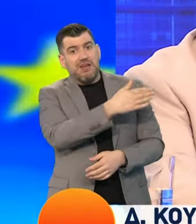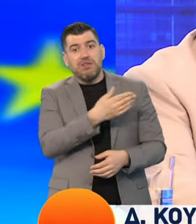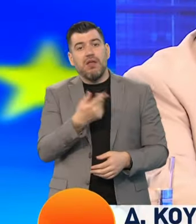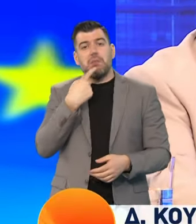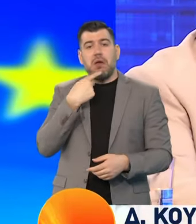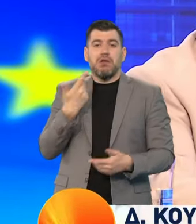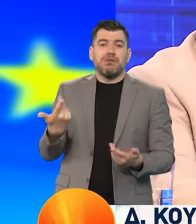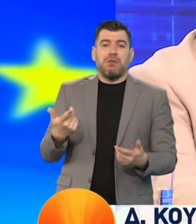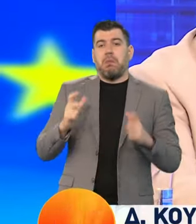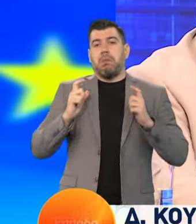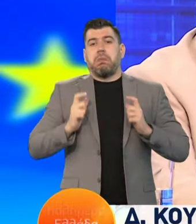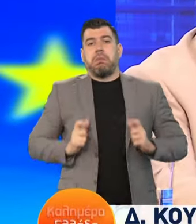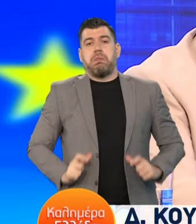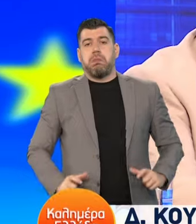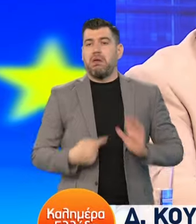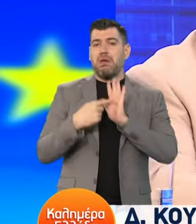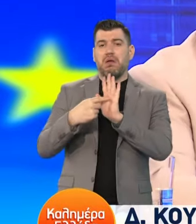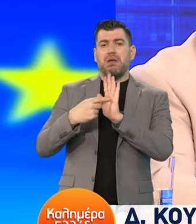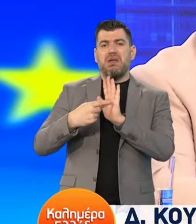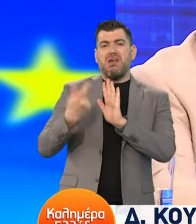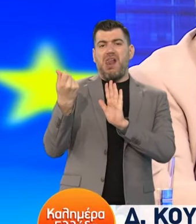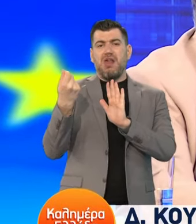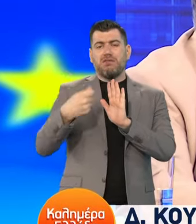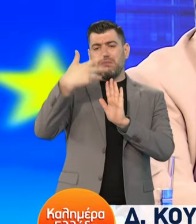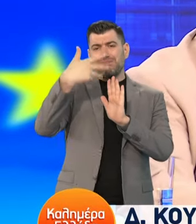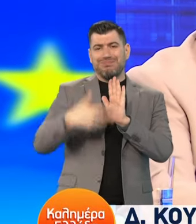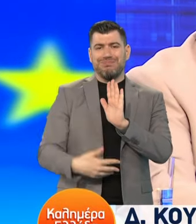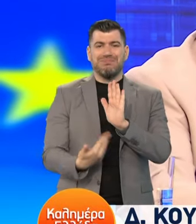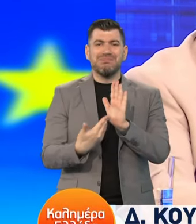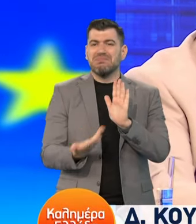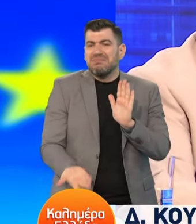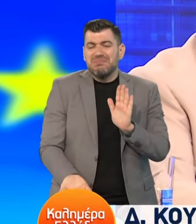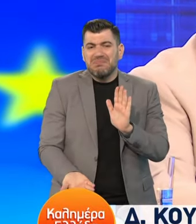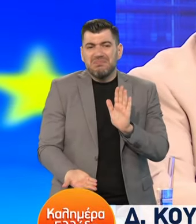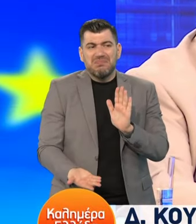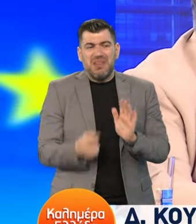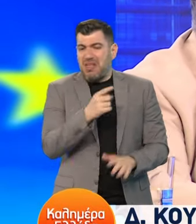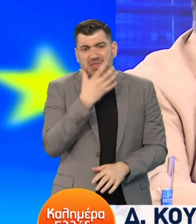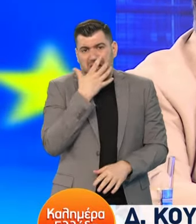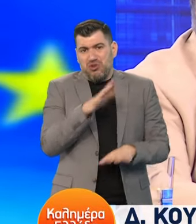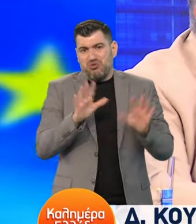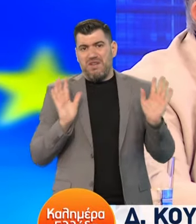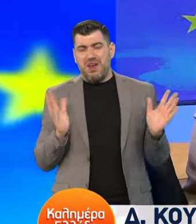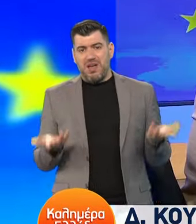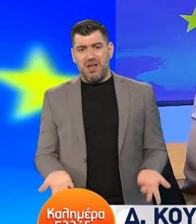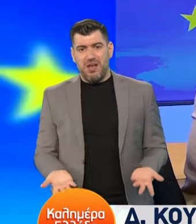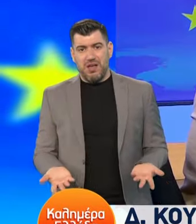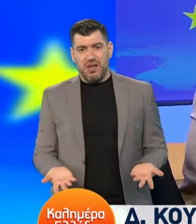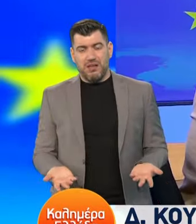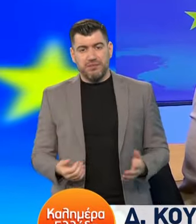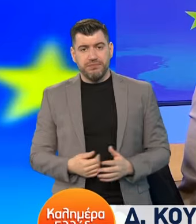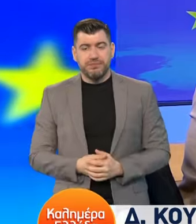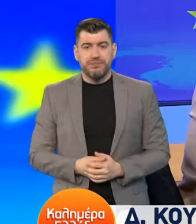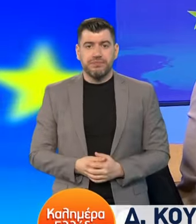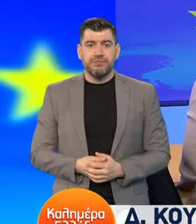να γίνεται αυτή η συζήτηση την τελευταία εβδομάδα των εκλογών. Είναι οπωσδήποτε ένα σοβαρό θέμα, όμως ένας λόγος